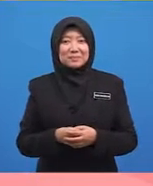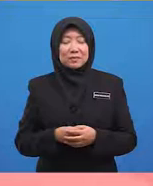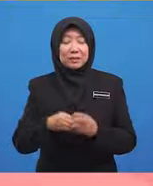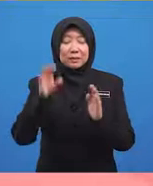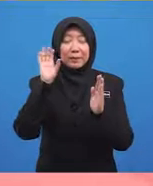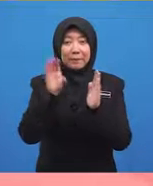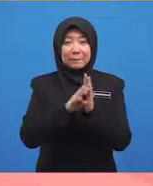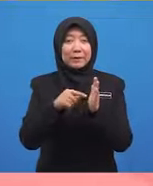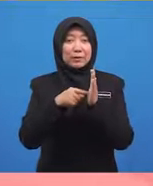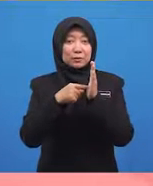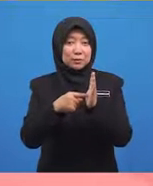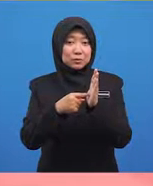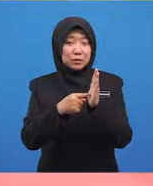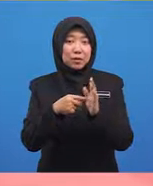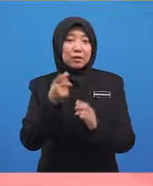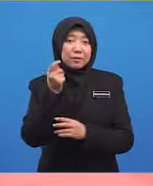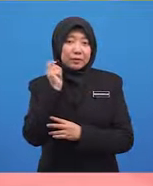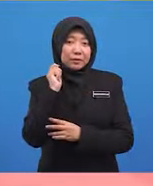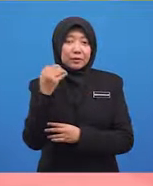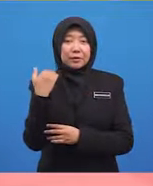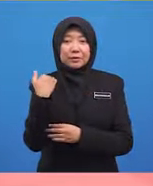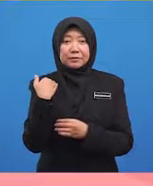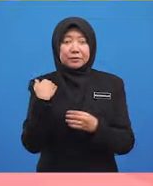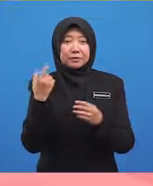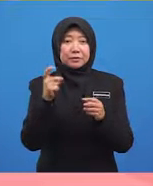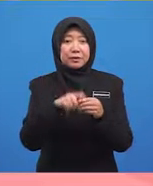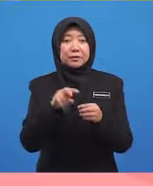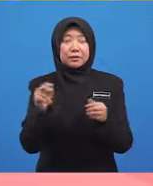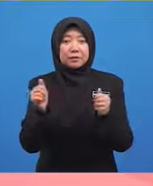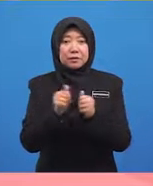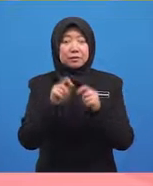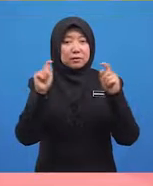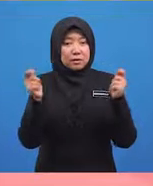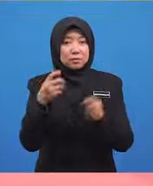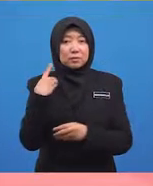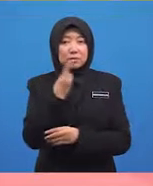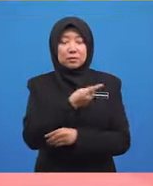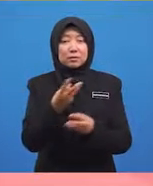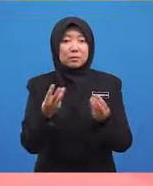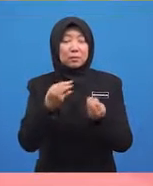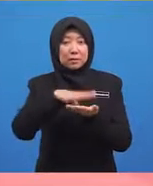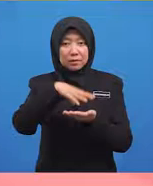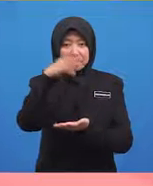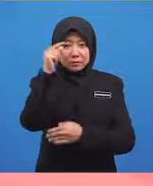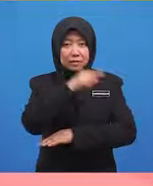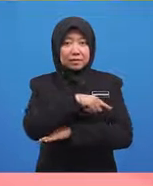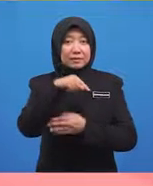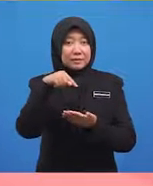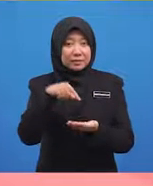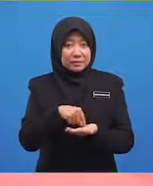yang ditunjukkan tadi mempunyai kaitan dengan tajuk yang kita akan belajar pada hari